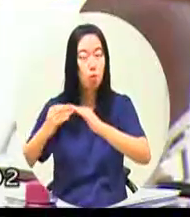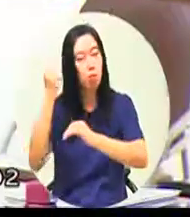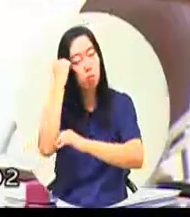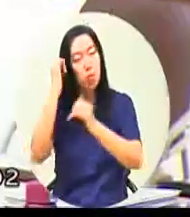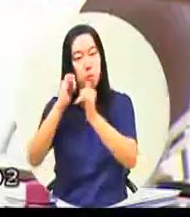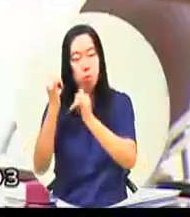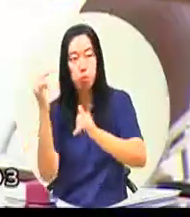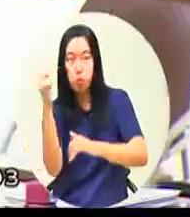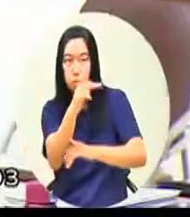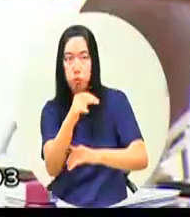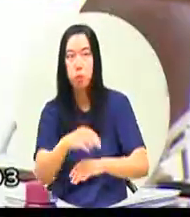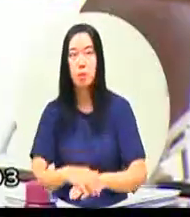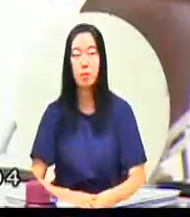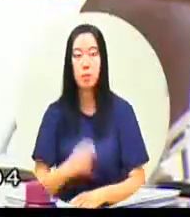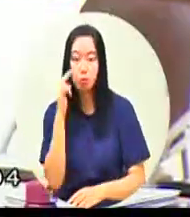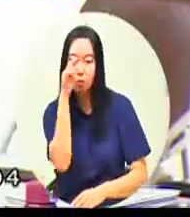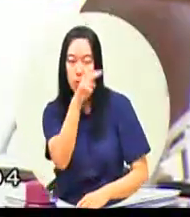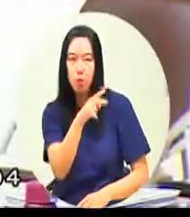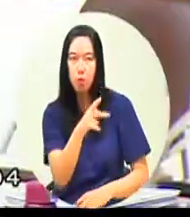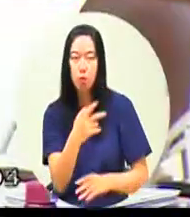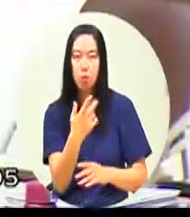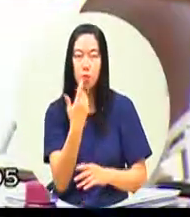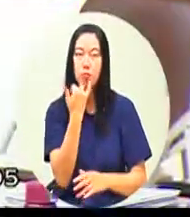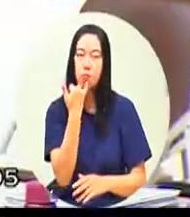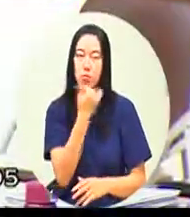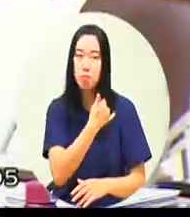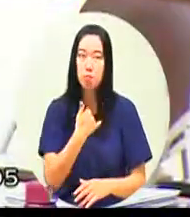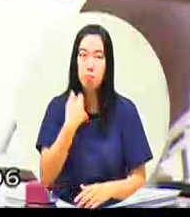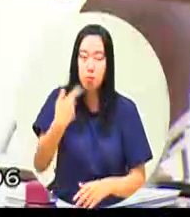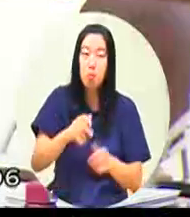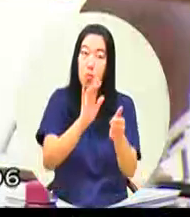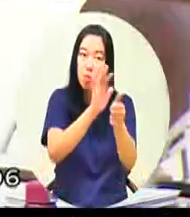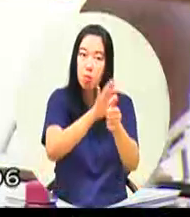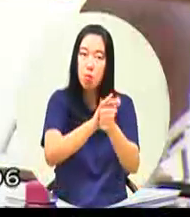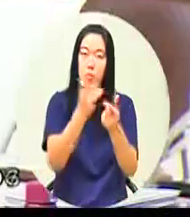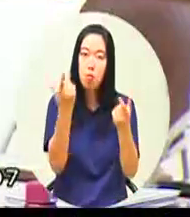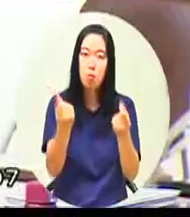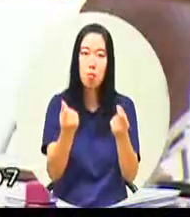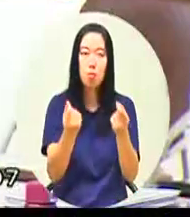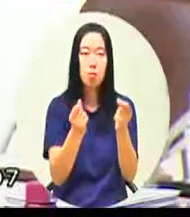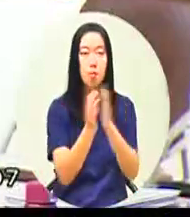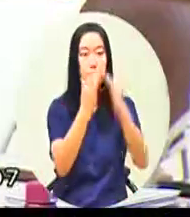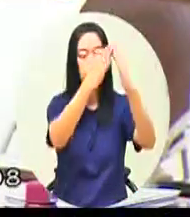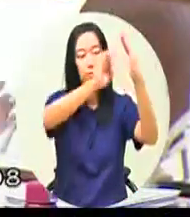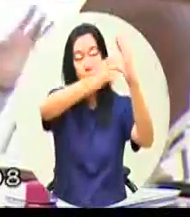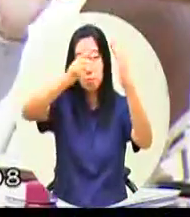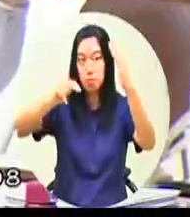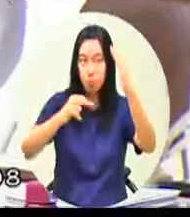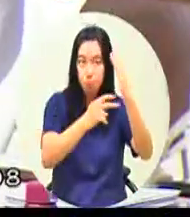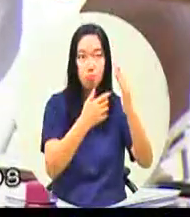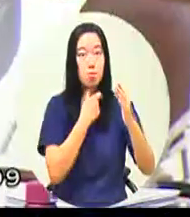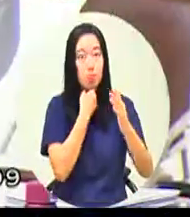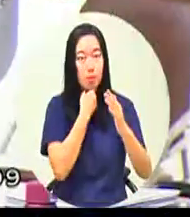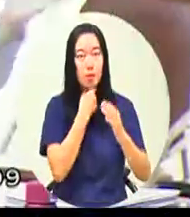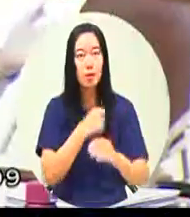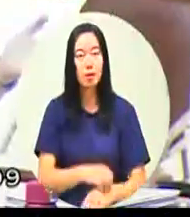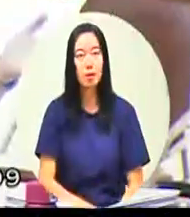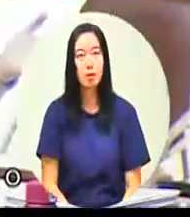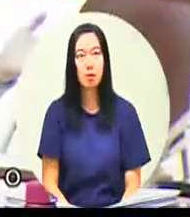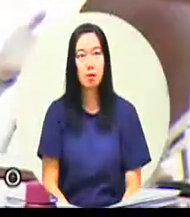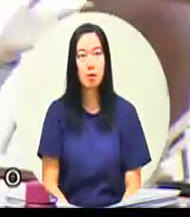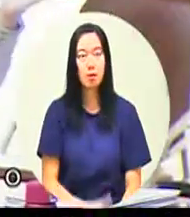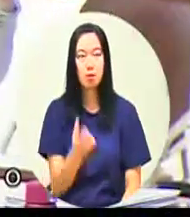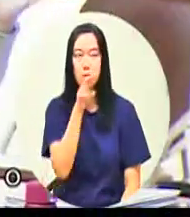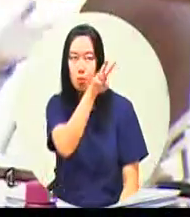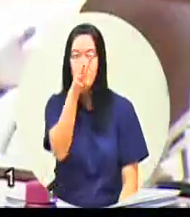感觉这部分吼，伫遐外观上是咪爱来做一个拉皮吼，诶，这个吼要有观瞻